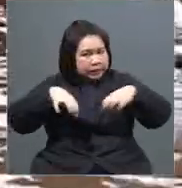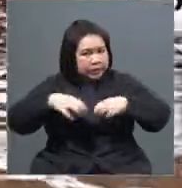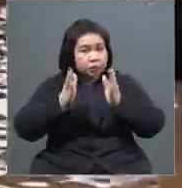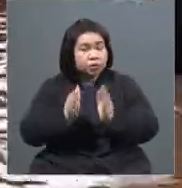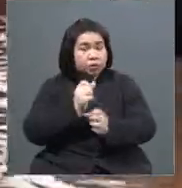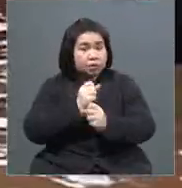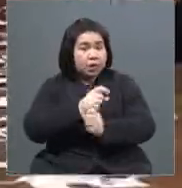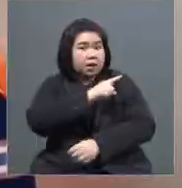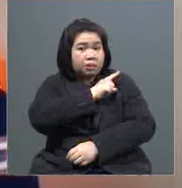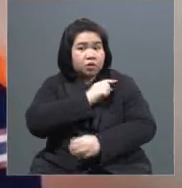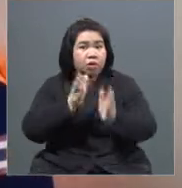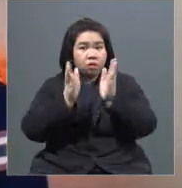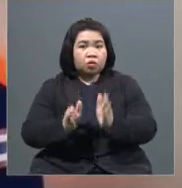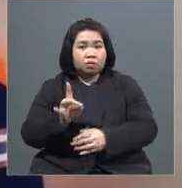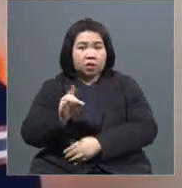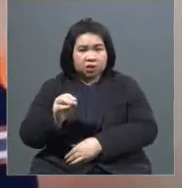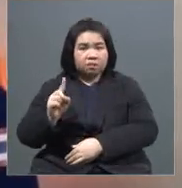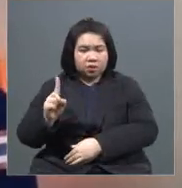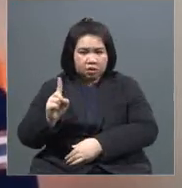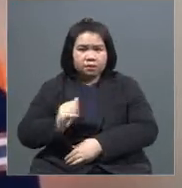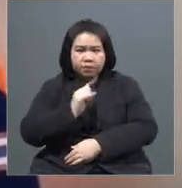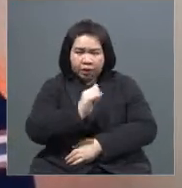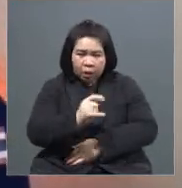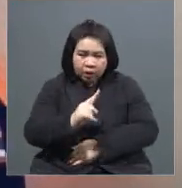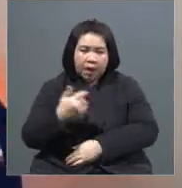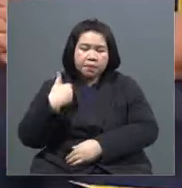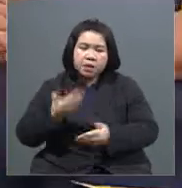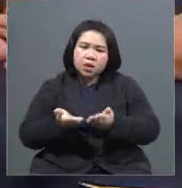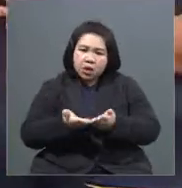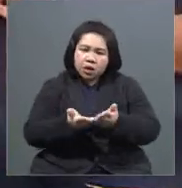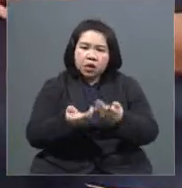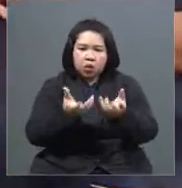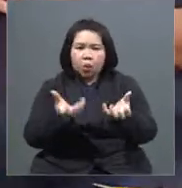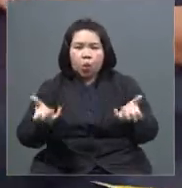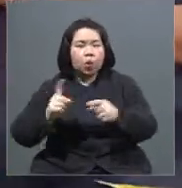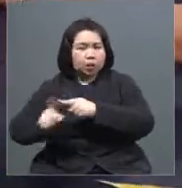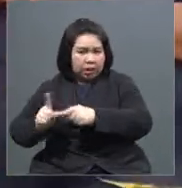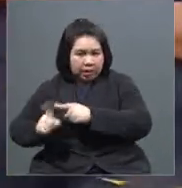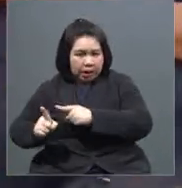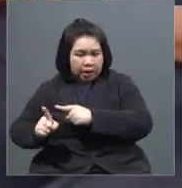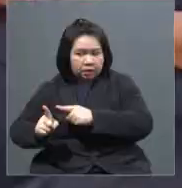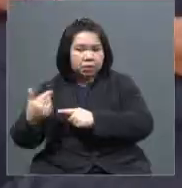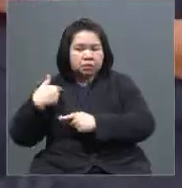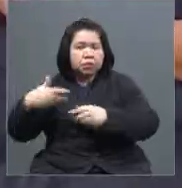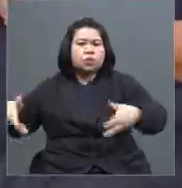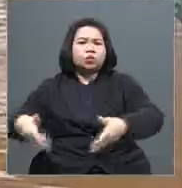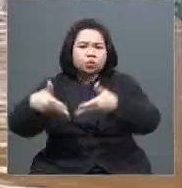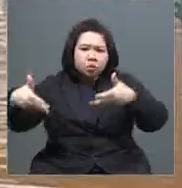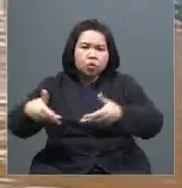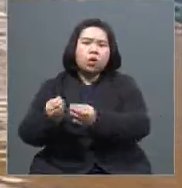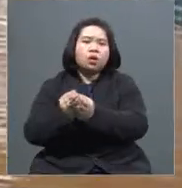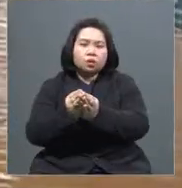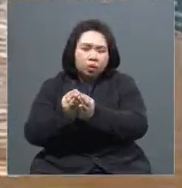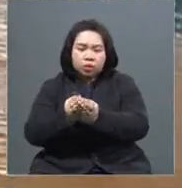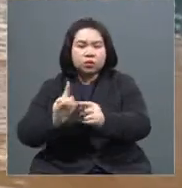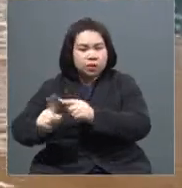ย81นายนะครับลงพื้นที่พร้อมยานพาหนะยุทโธปกรณ์ต่างๆเรือรถครัวสนามรถประปาสน